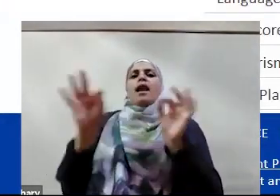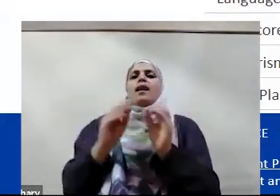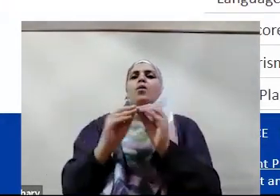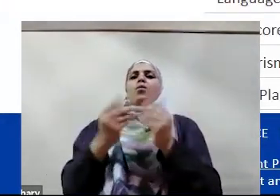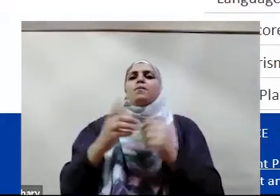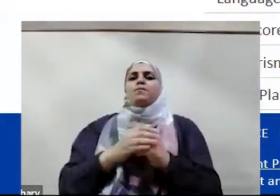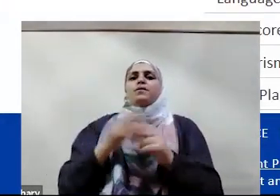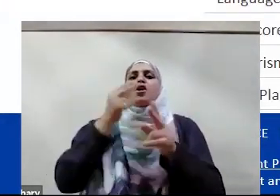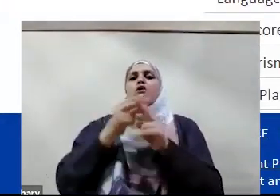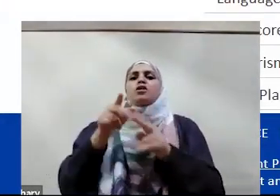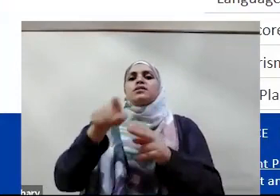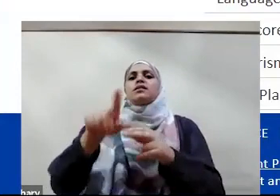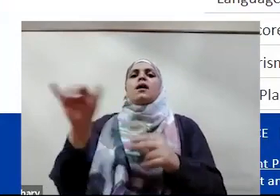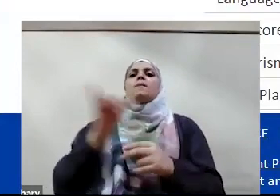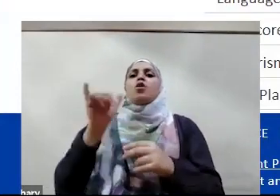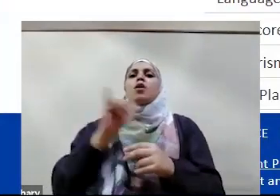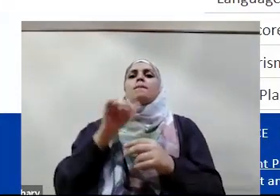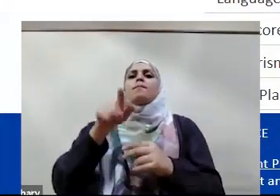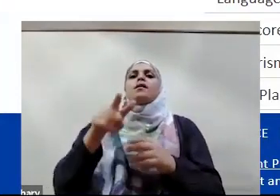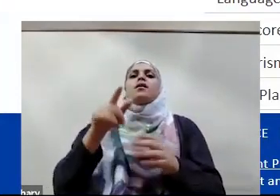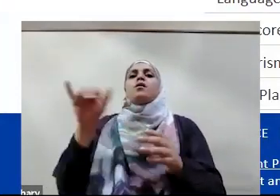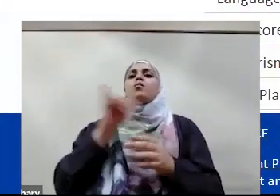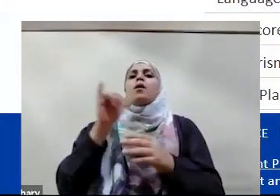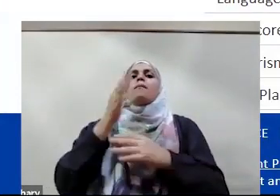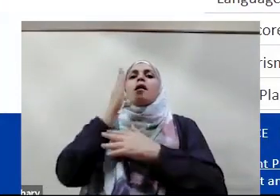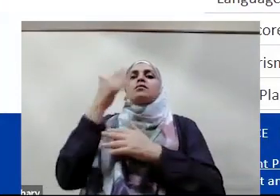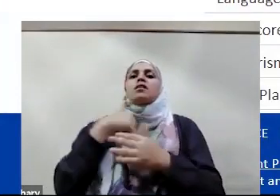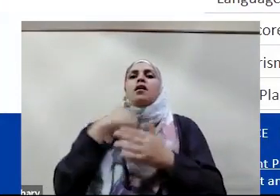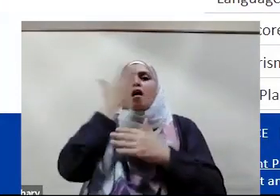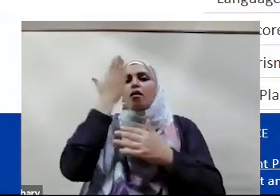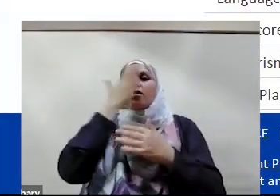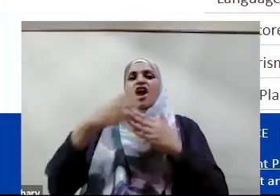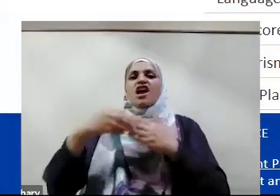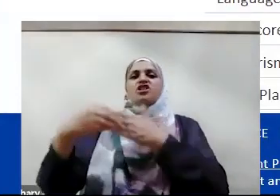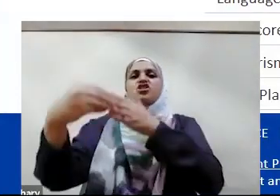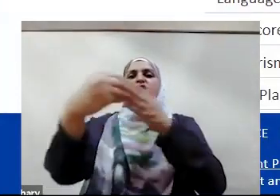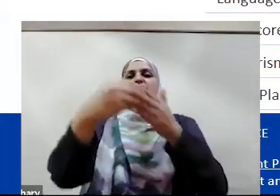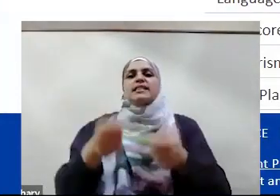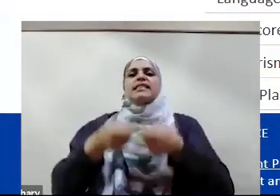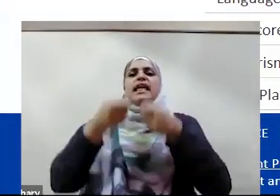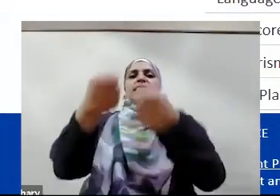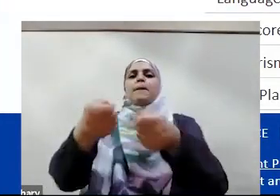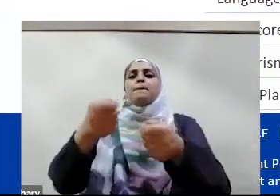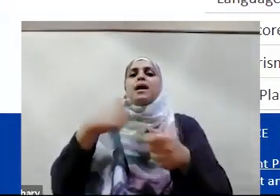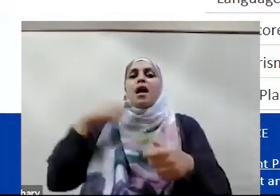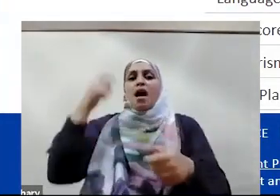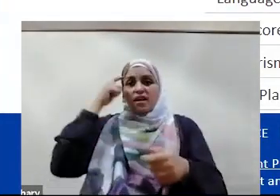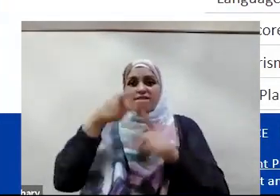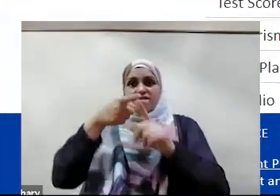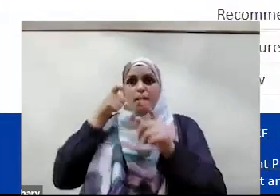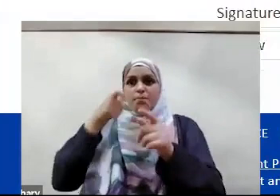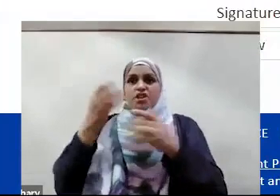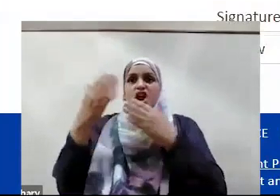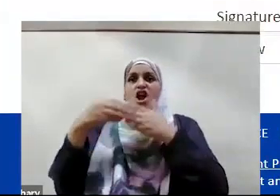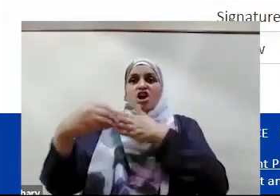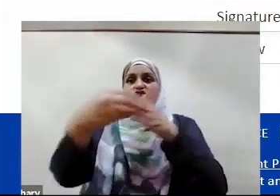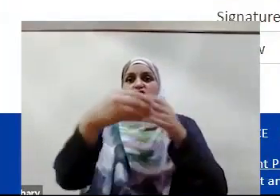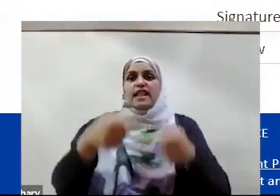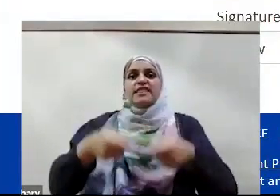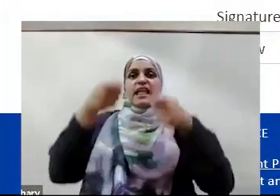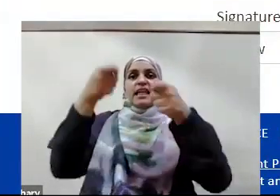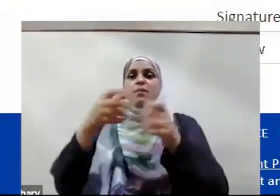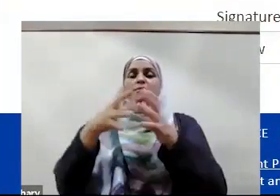الجزء ده مهم، والأهم فيه إن أنا أقرأ إرشادات التقديم، لأن أنا لو قريت إرشادات التقديم هتلاقوا إن إحنا كاتبين